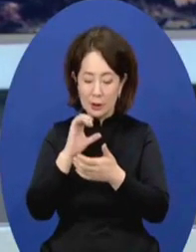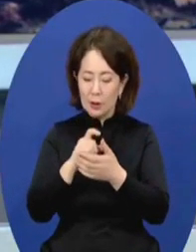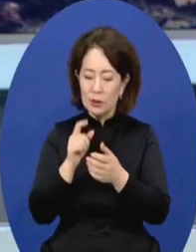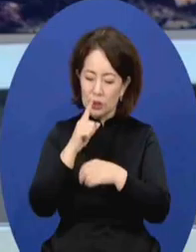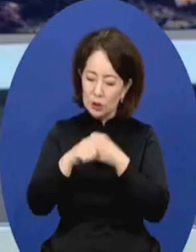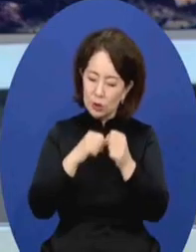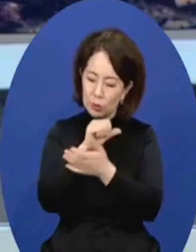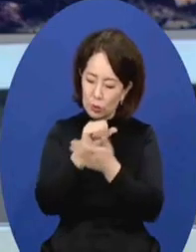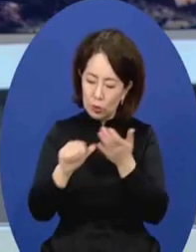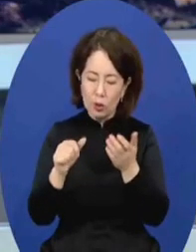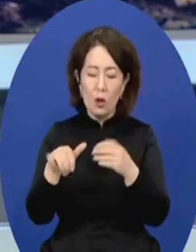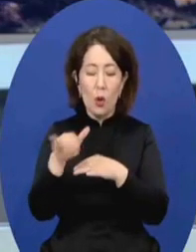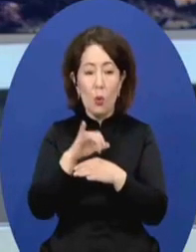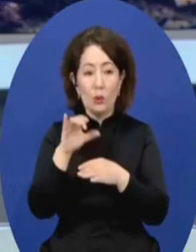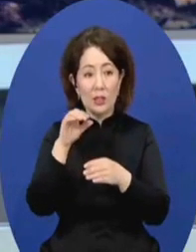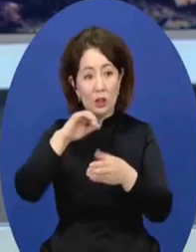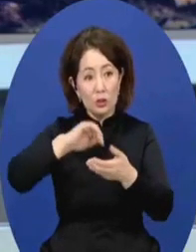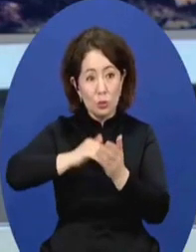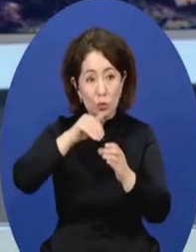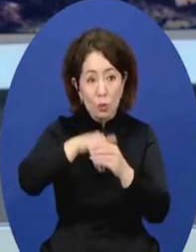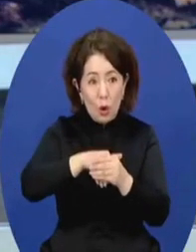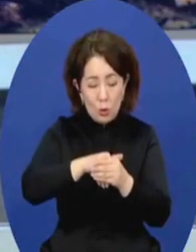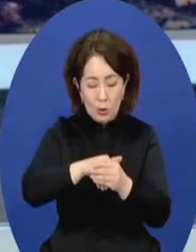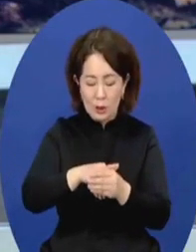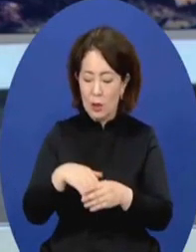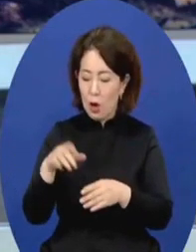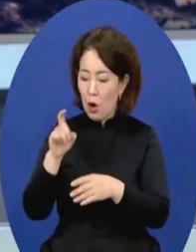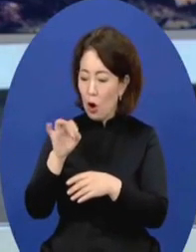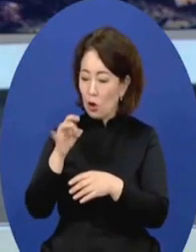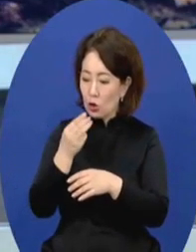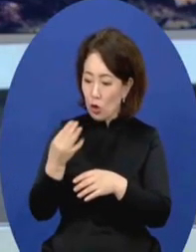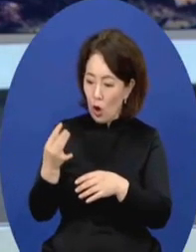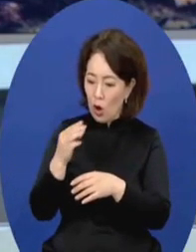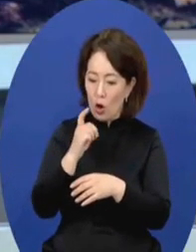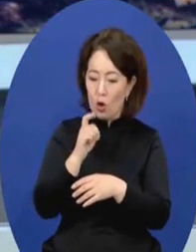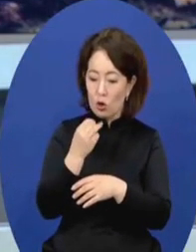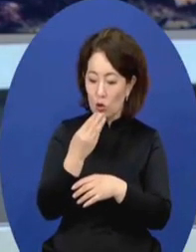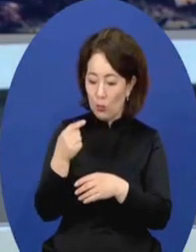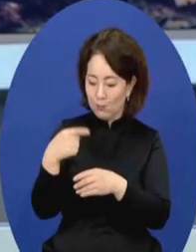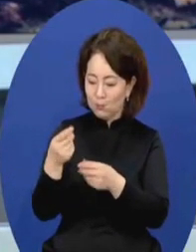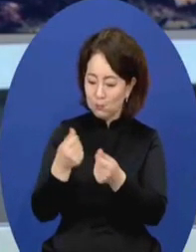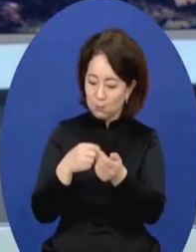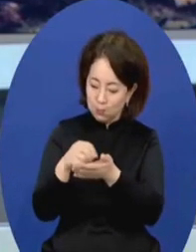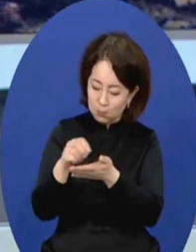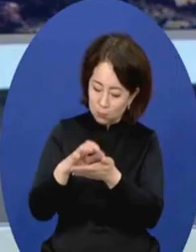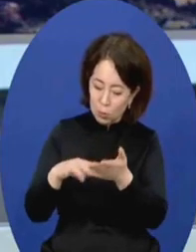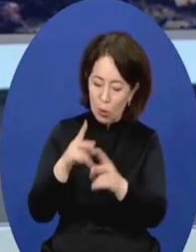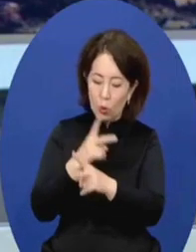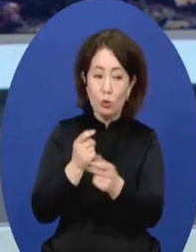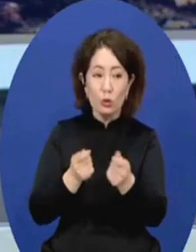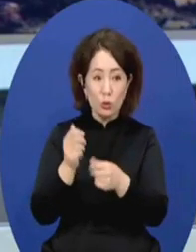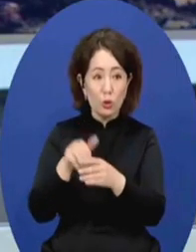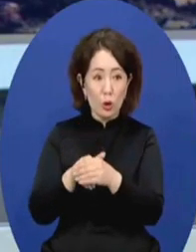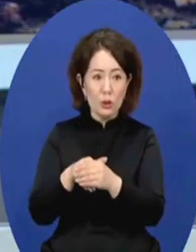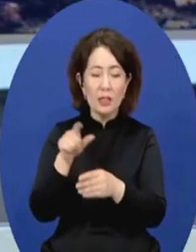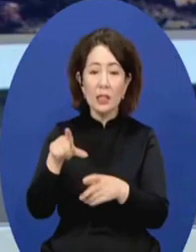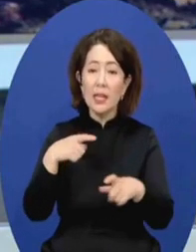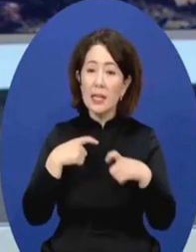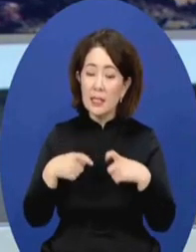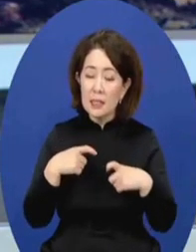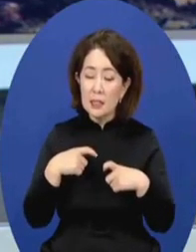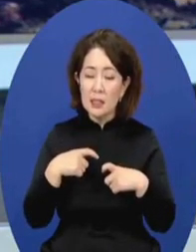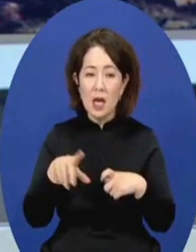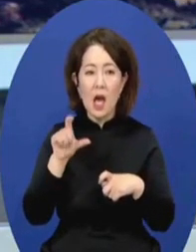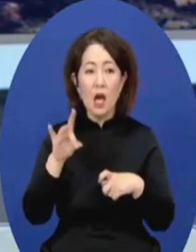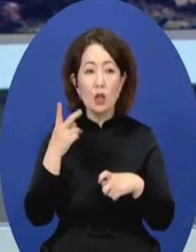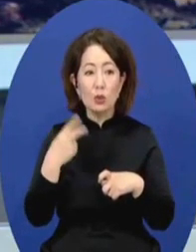төсөвт тусгах, мөн хоршооны шинчилсэн бүртгэлийг хийх, хоршооны нэгтлэн бодох бүртгэл хууль эргэцүүлэн зохицуулалт орсон байна. Ийнхүү эдийн засгийн